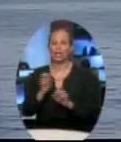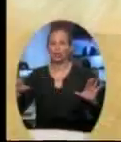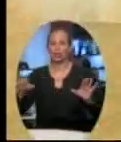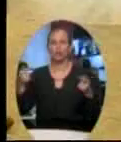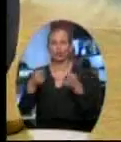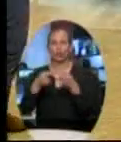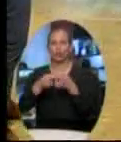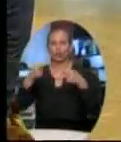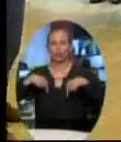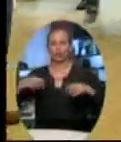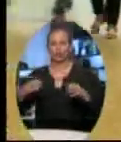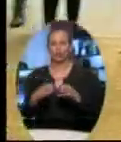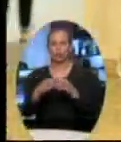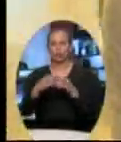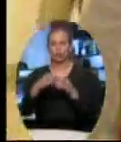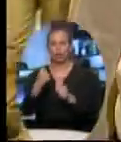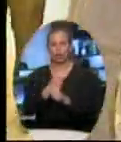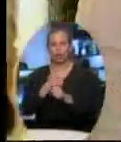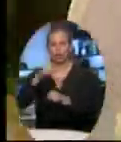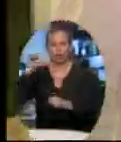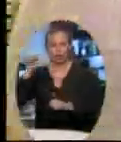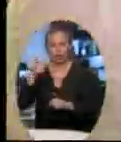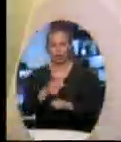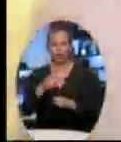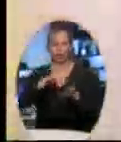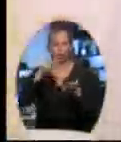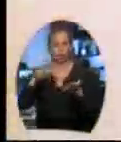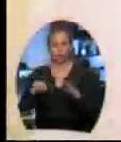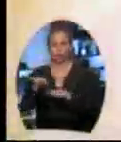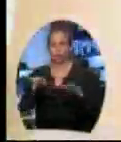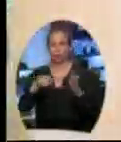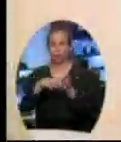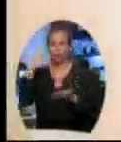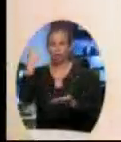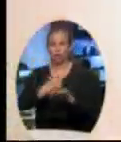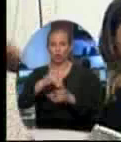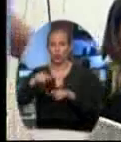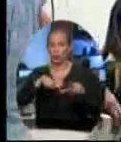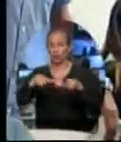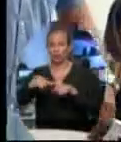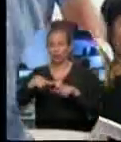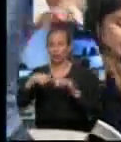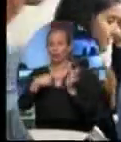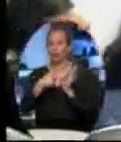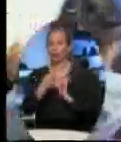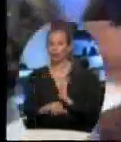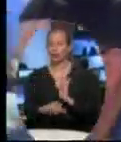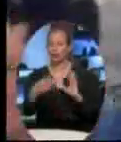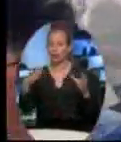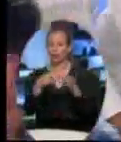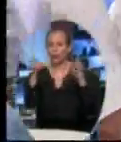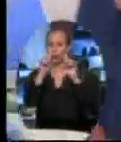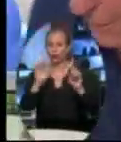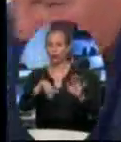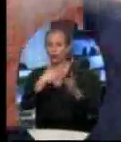מפלגת עבודה אבי גבאי, שכזכור התפטר מהממשלה על רקע אישור המתווה. לפיהם חברות הגז הציעו